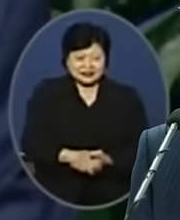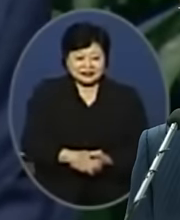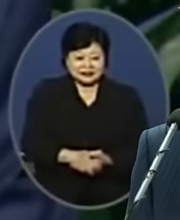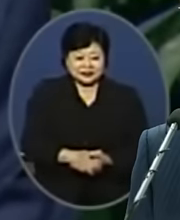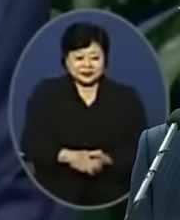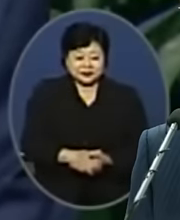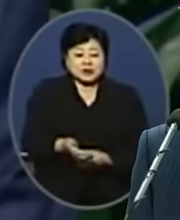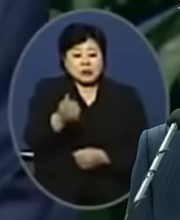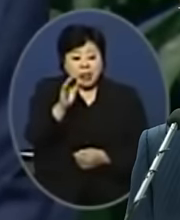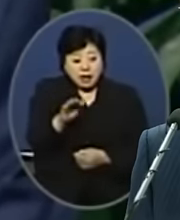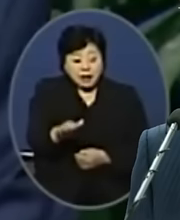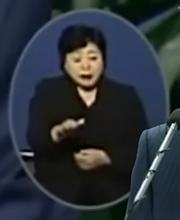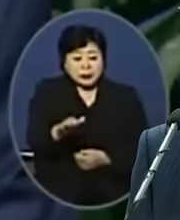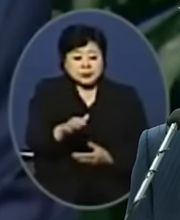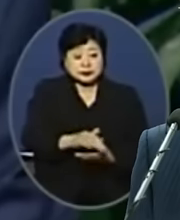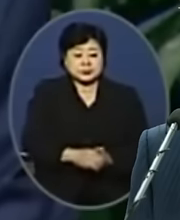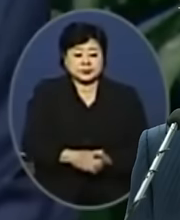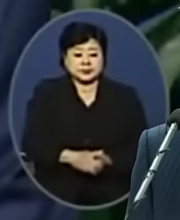그러나